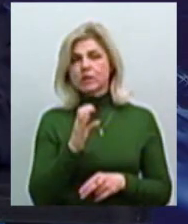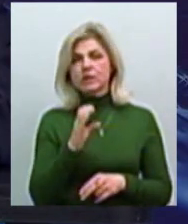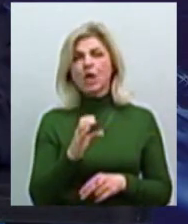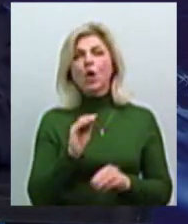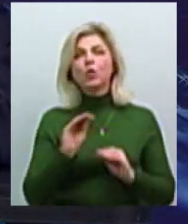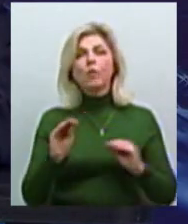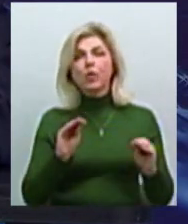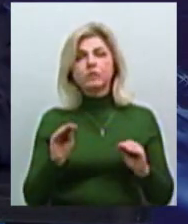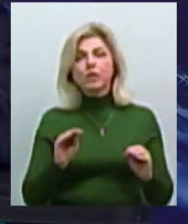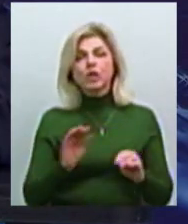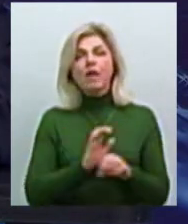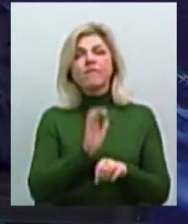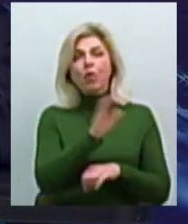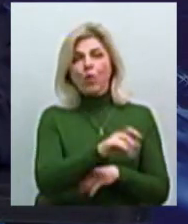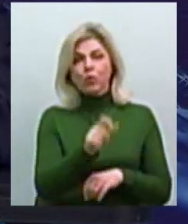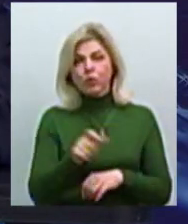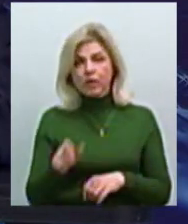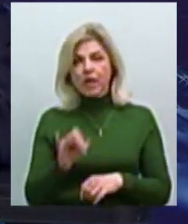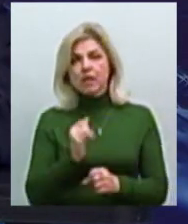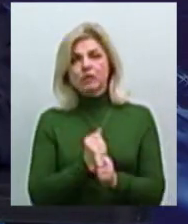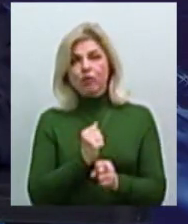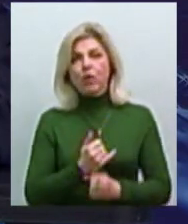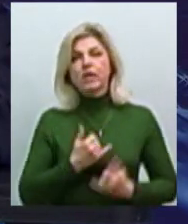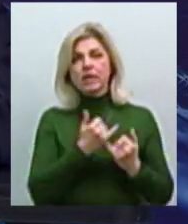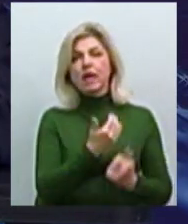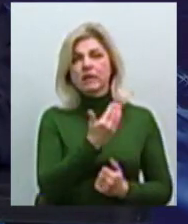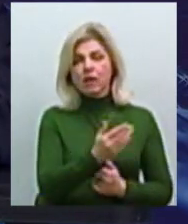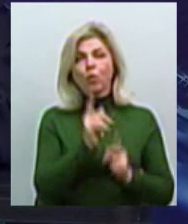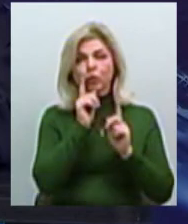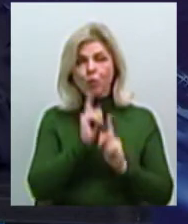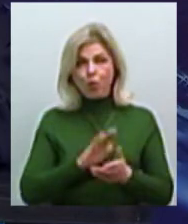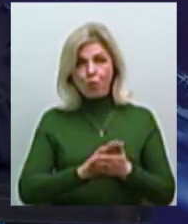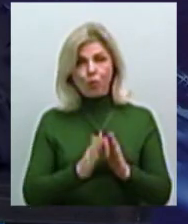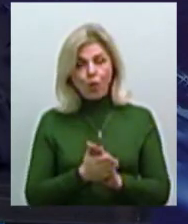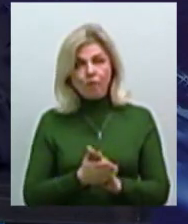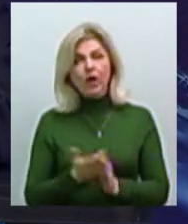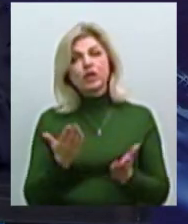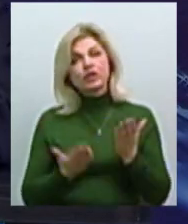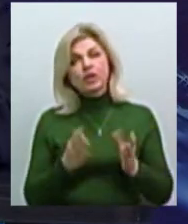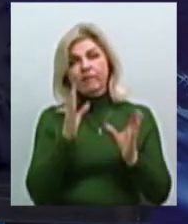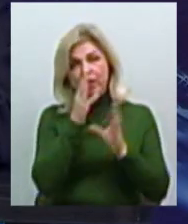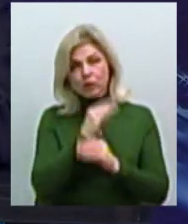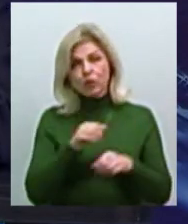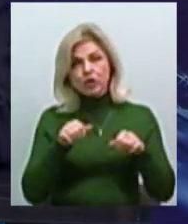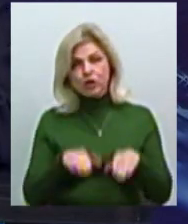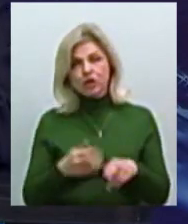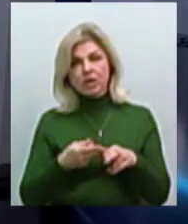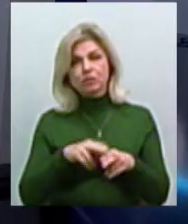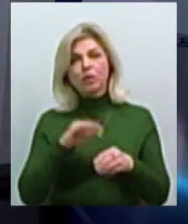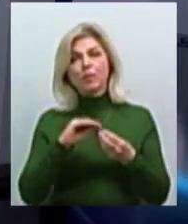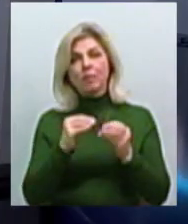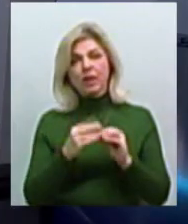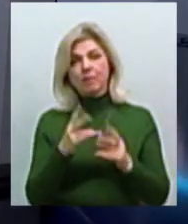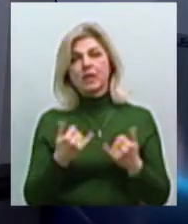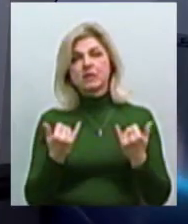розміщенням евакуйованих та створенням для них більш-менш зручних умов. Чи вдалося вирішити цю проблему на